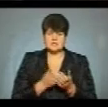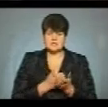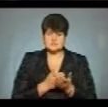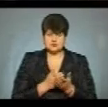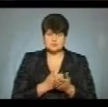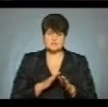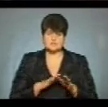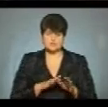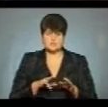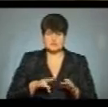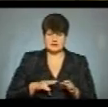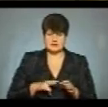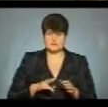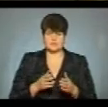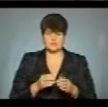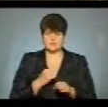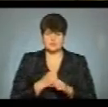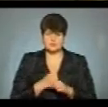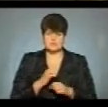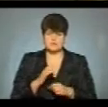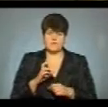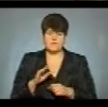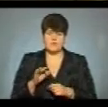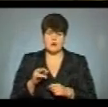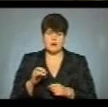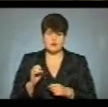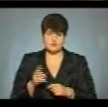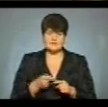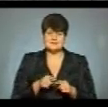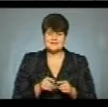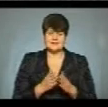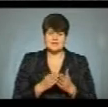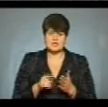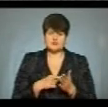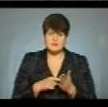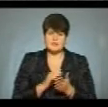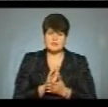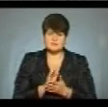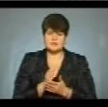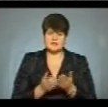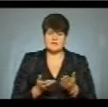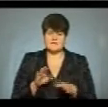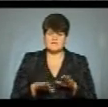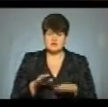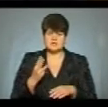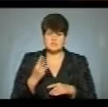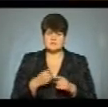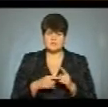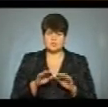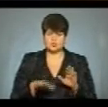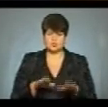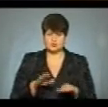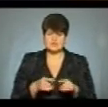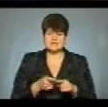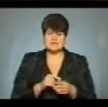директора з наукової роботи музею Сергій Волянюк. За його словами, ці книги, журнали і газети важать 3,5 тонни. Дані